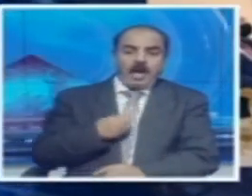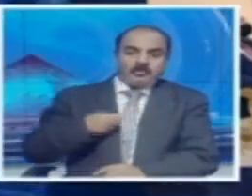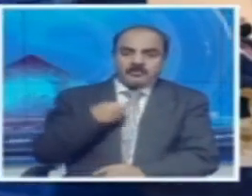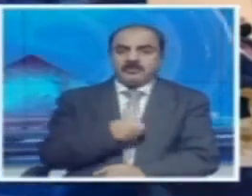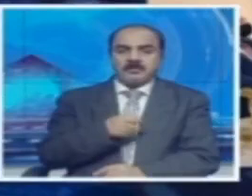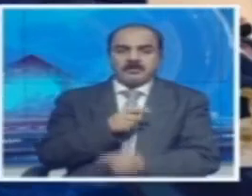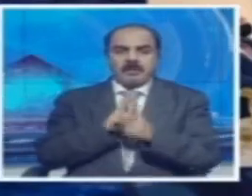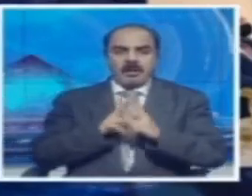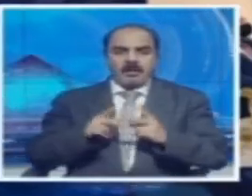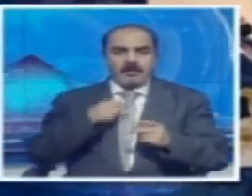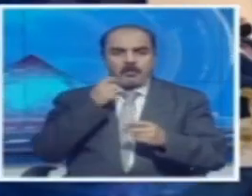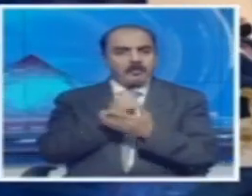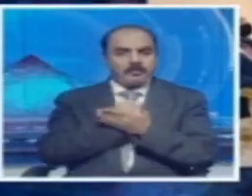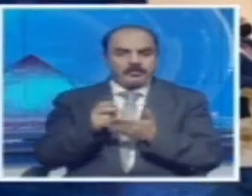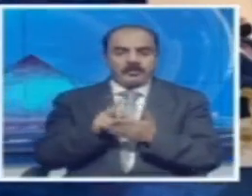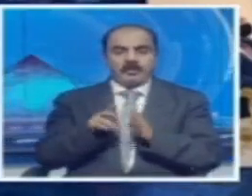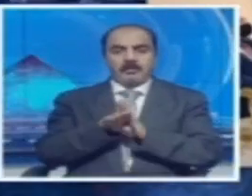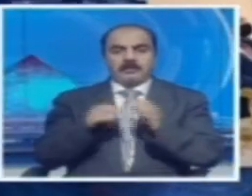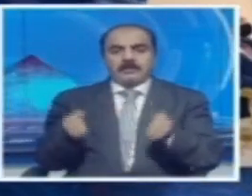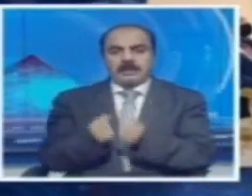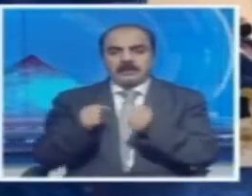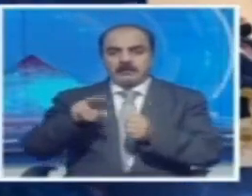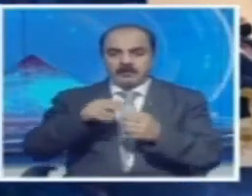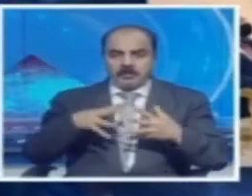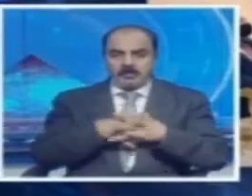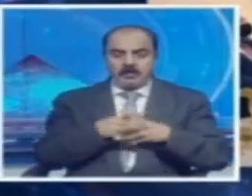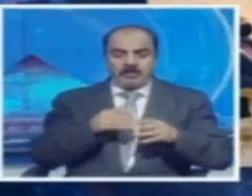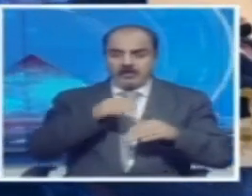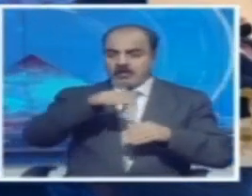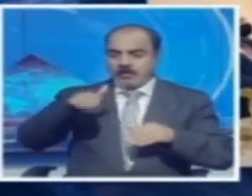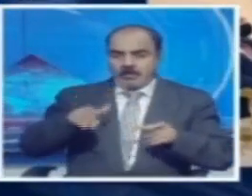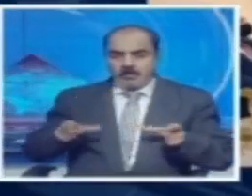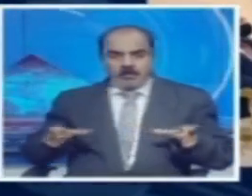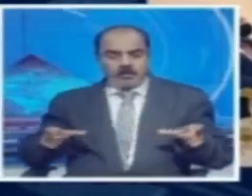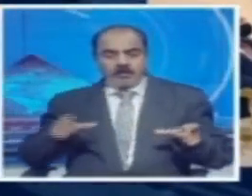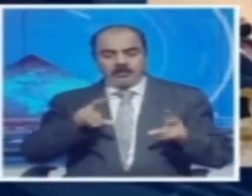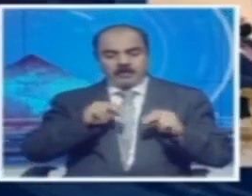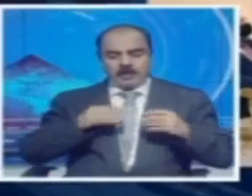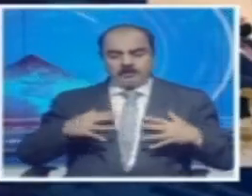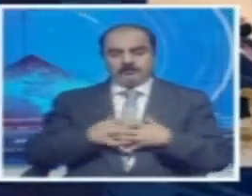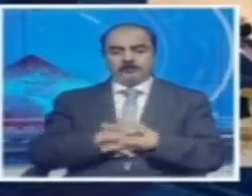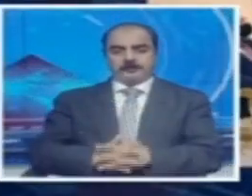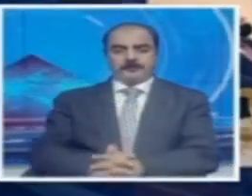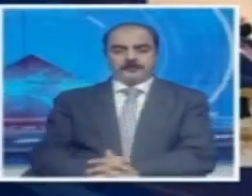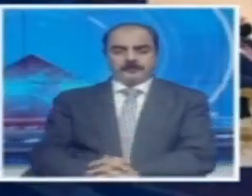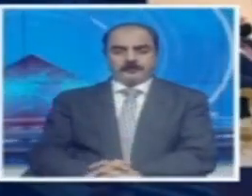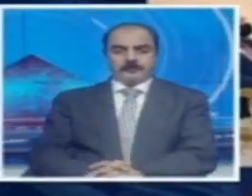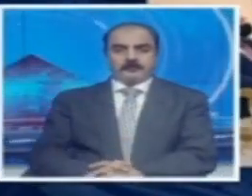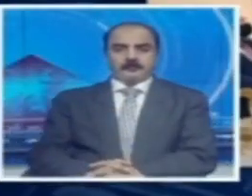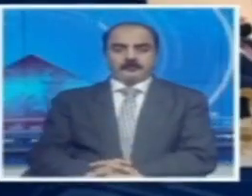المتحدة، فضلا عن التعاون في مجالات مكافحة الإرهاب وبرامج التدريبات المشتركة وتأمين